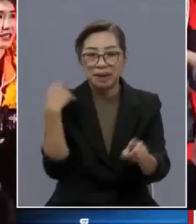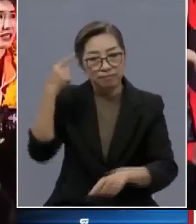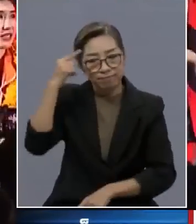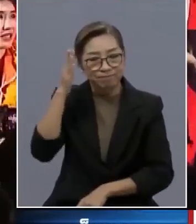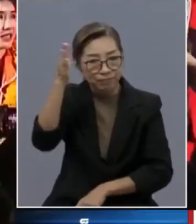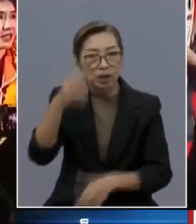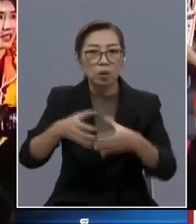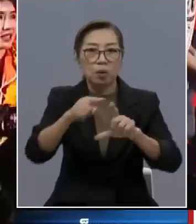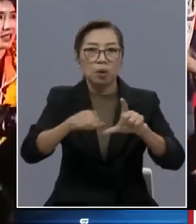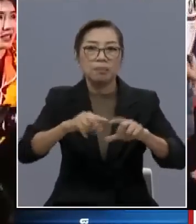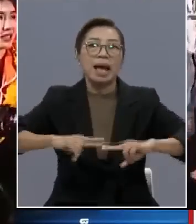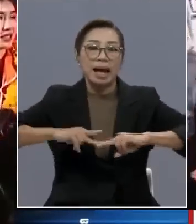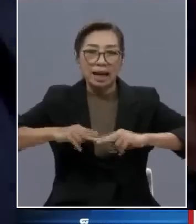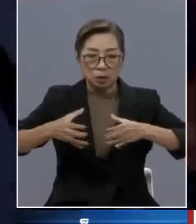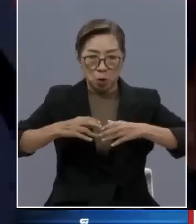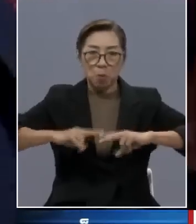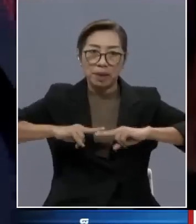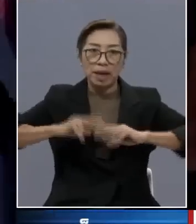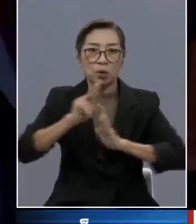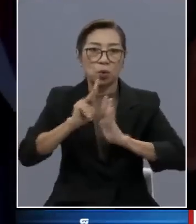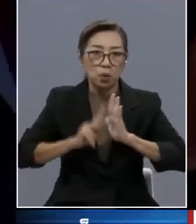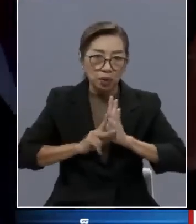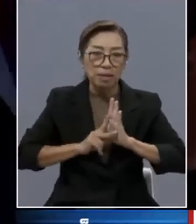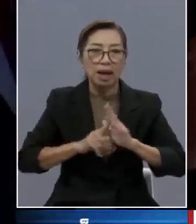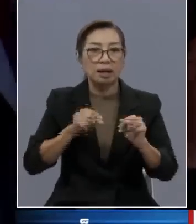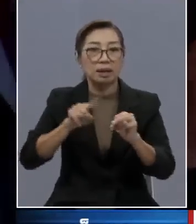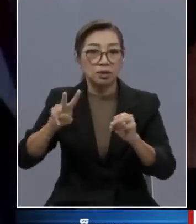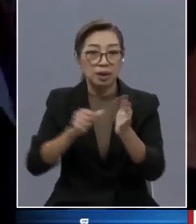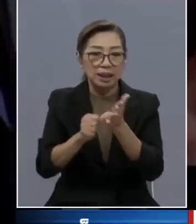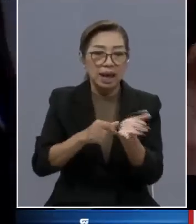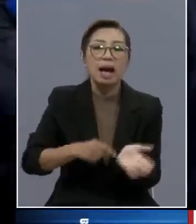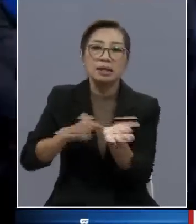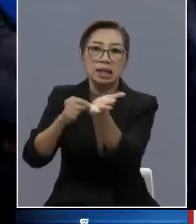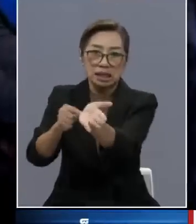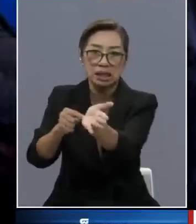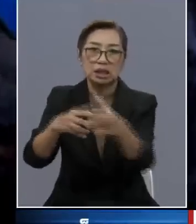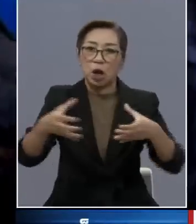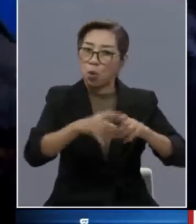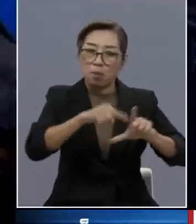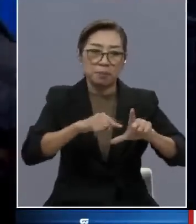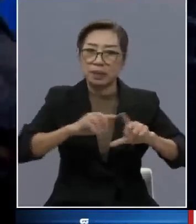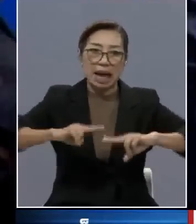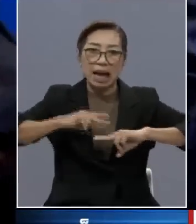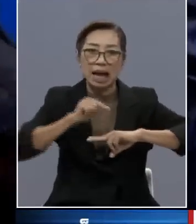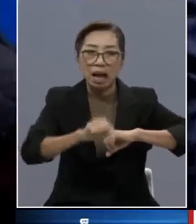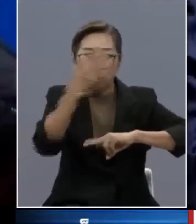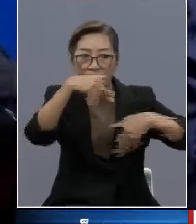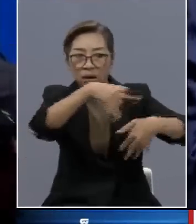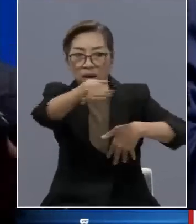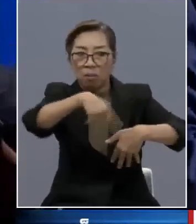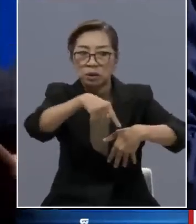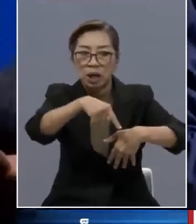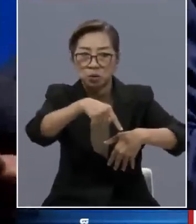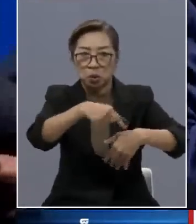ในนามของพรรคโดยตรงเพราะว่าแรงกดดันจากโหวตเตอร์มีอิทธิพลอย่างมากในประเด็นเผือกร้อนแบบนี้ที่ดูเหมือนว่าก้าวไกลจะต้องแบกรับเพียงล